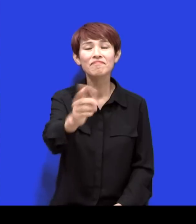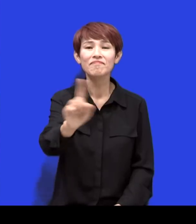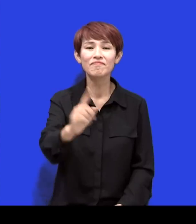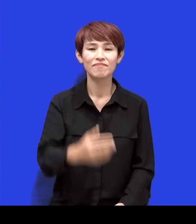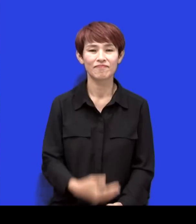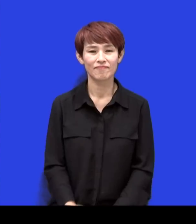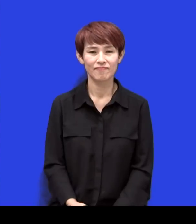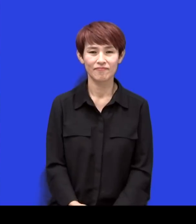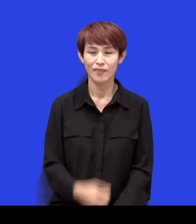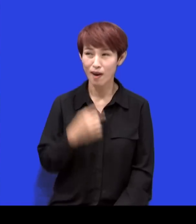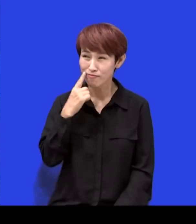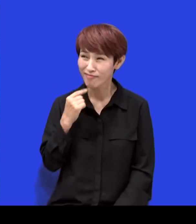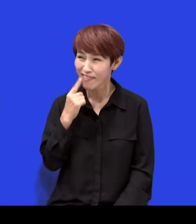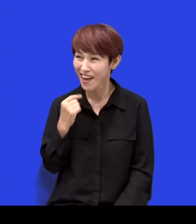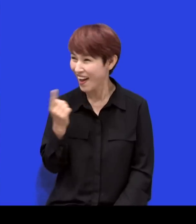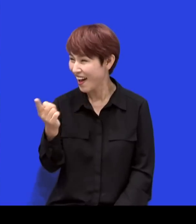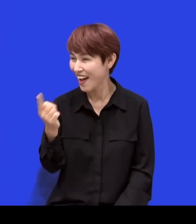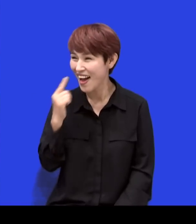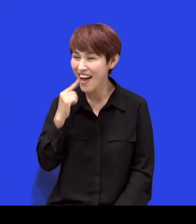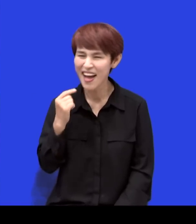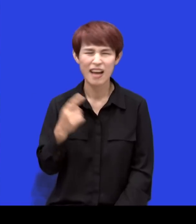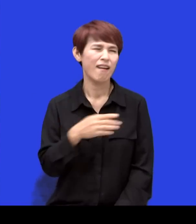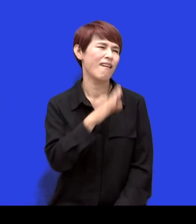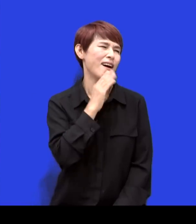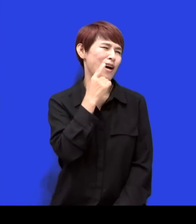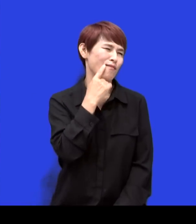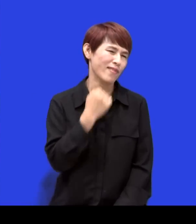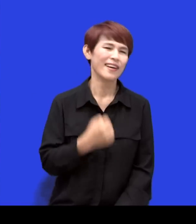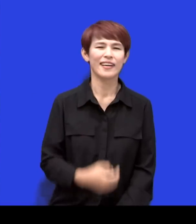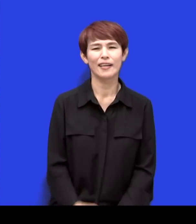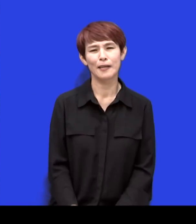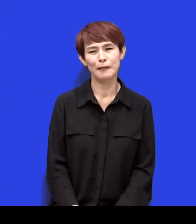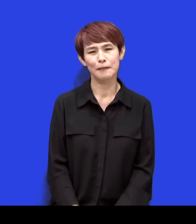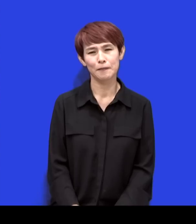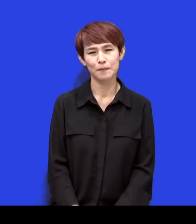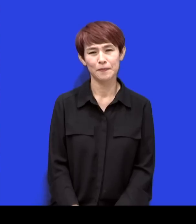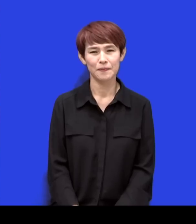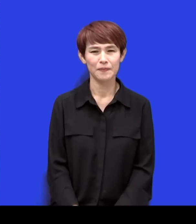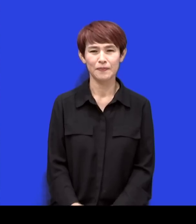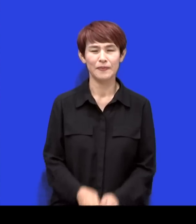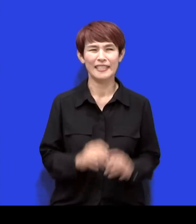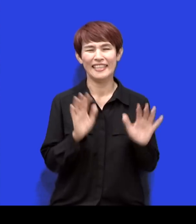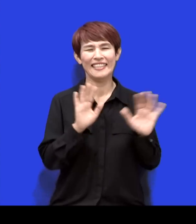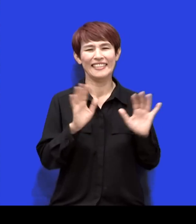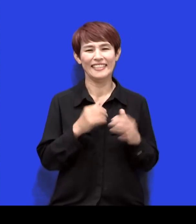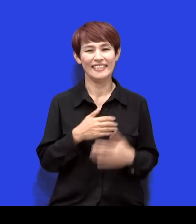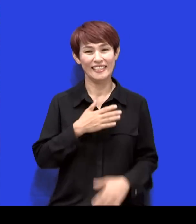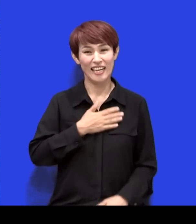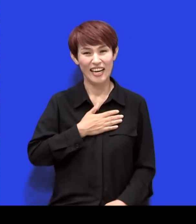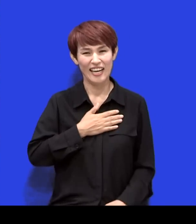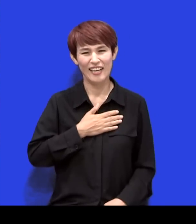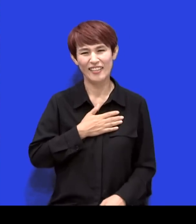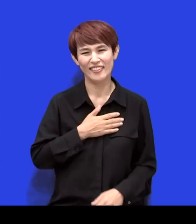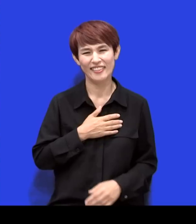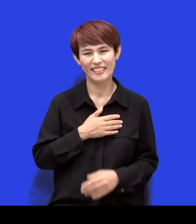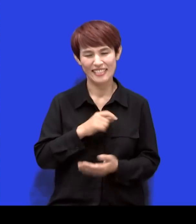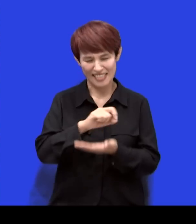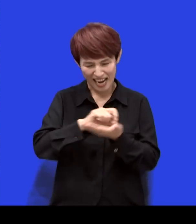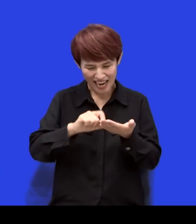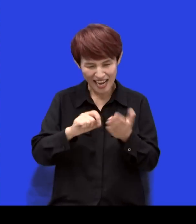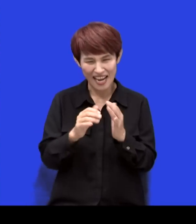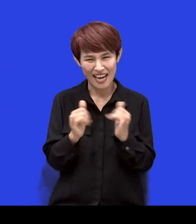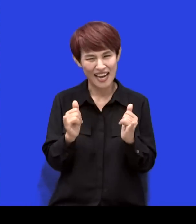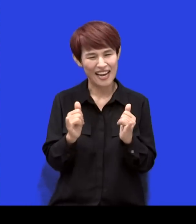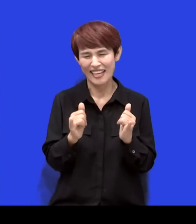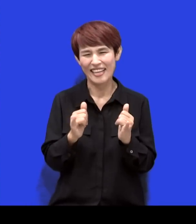형제 굉장히 부러워하는 것 같아요. 특별히 너무 부럽습니다. 본인도 너무- 굉장한 작가로 생각하셔서 그런지 아니요, 굉장히 아니요. 좀 저는 아직 뭐 예. 저 작가라는 타이틀